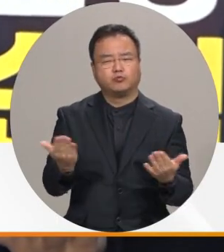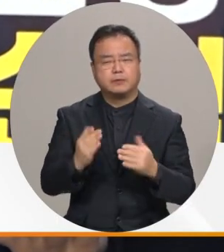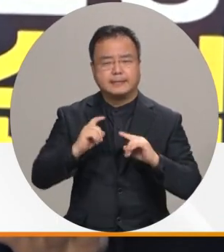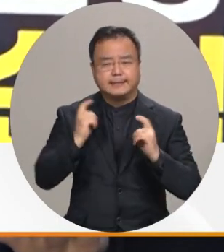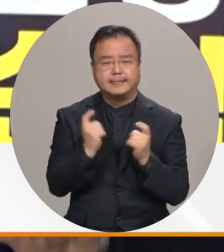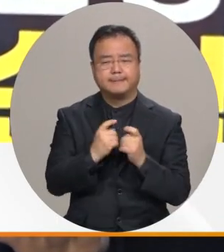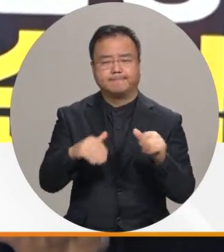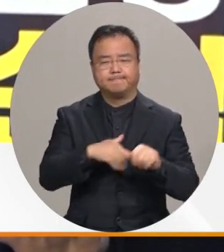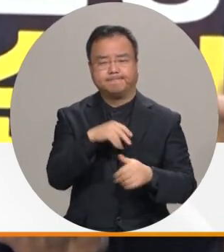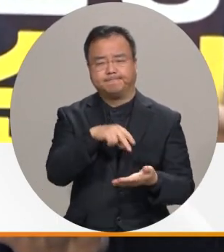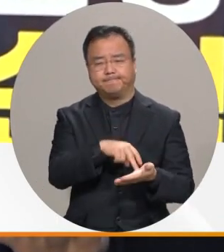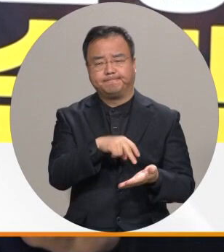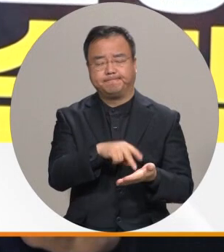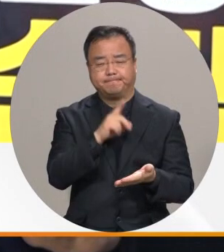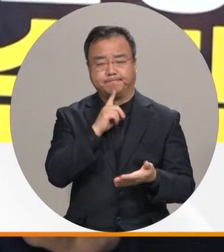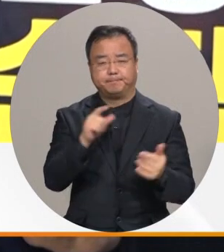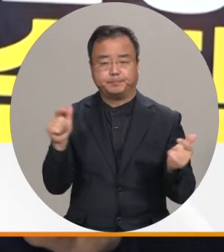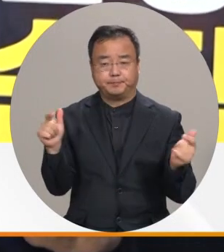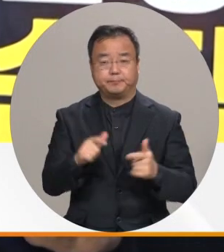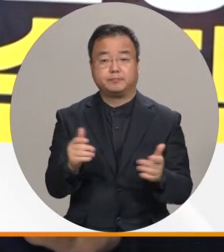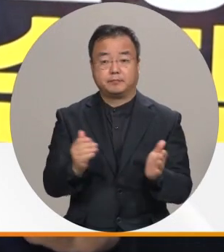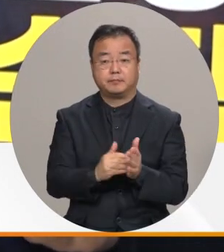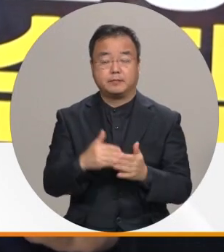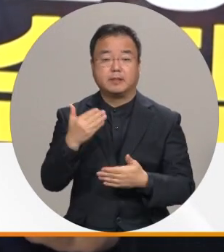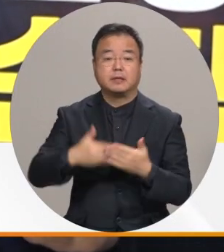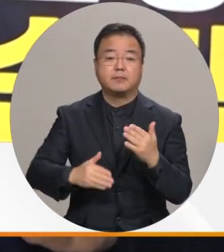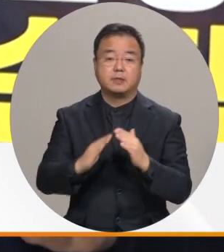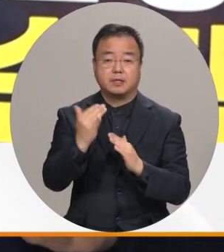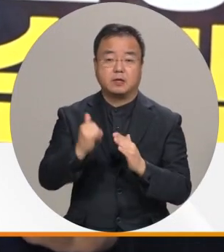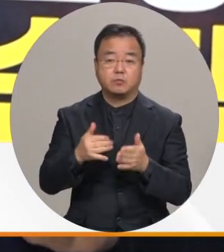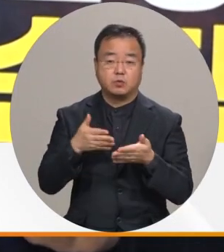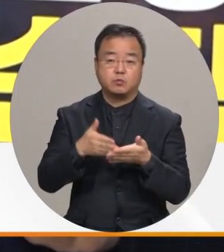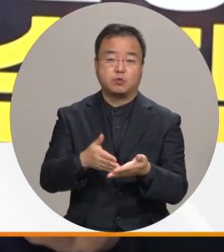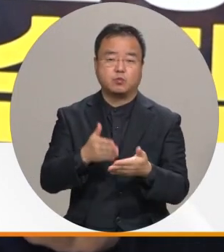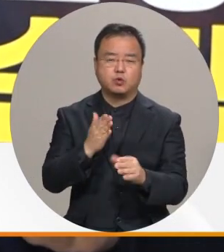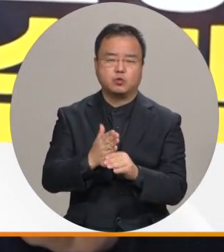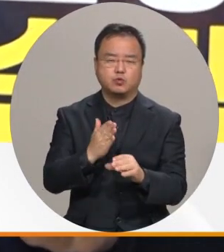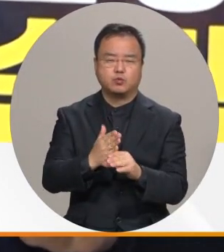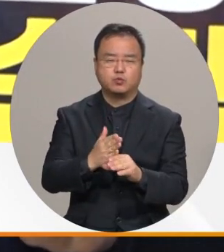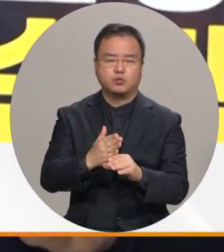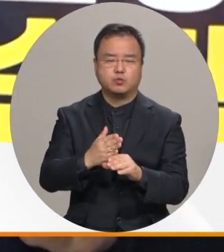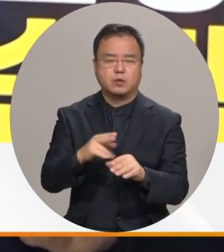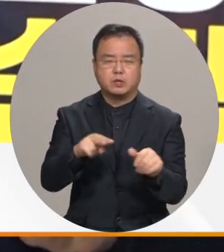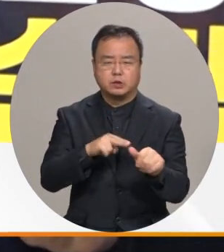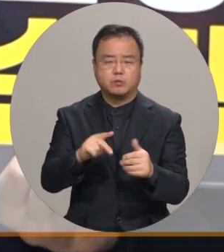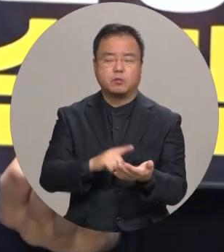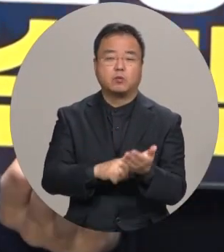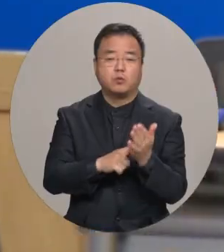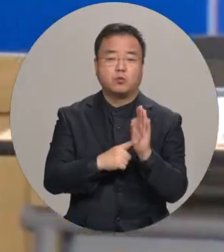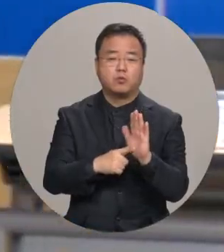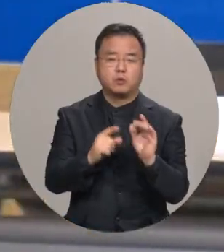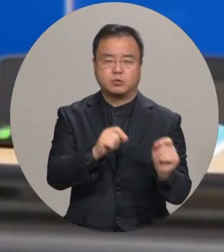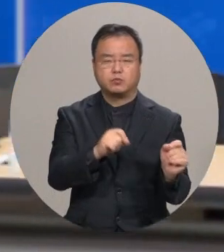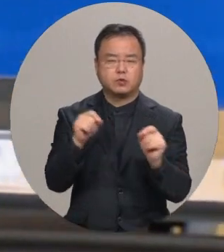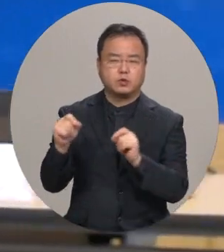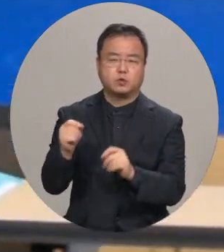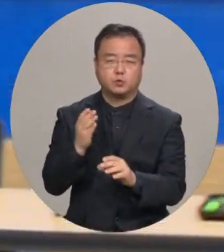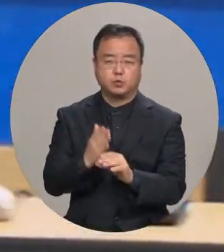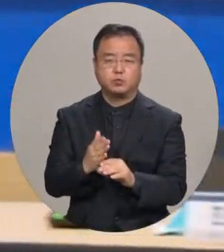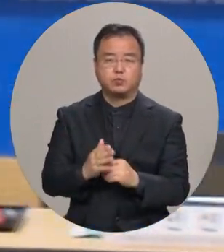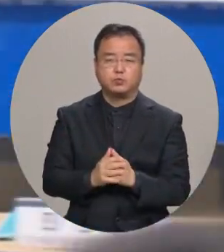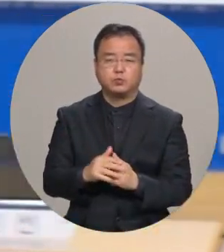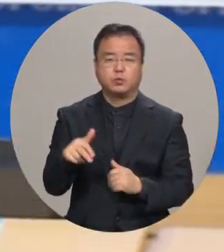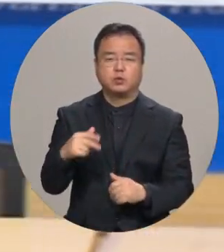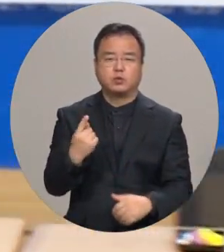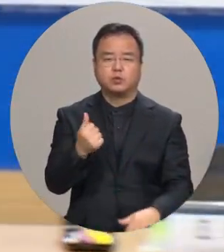개인사로 축소하고자 하였고 또한 유가족이 요구하는 수사 정보 공개에도 미루고 있습니다. 조희연